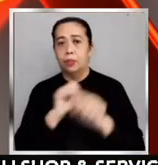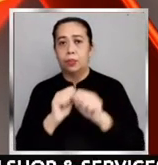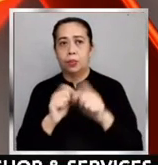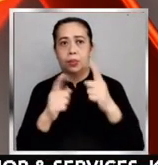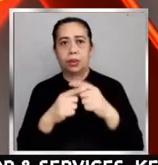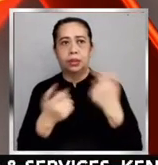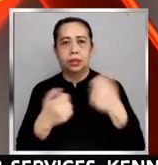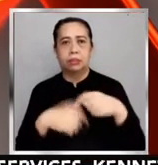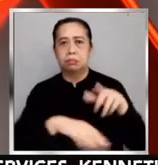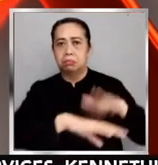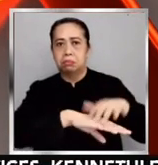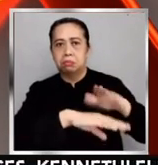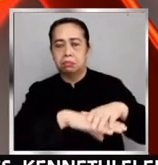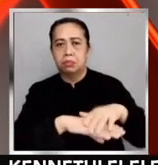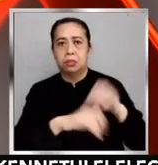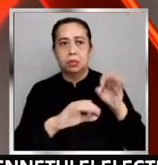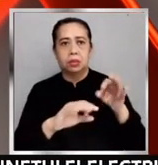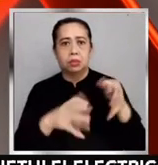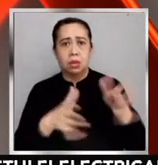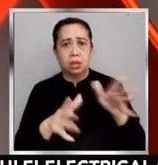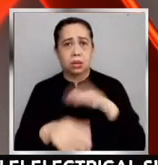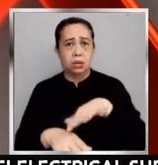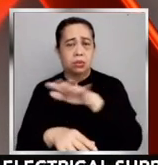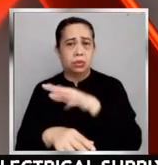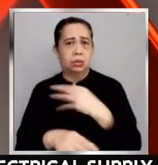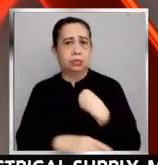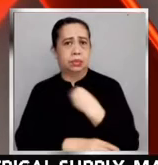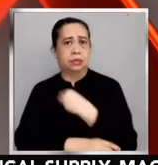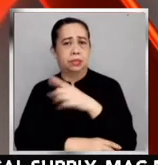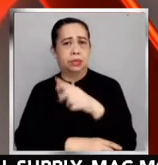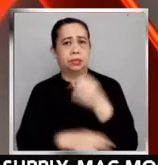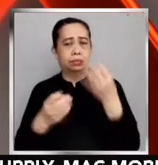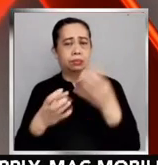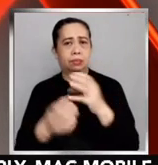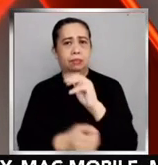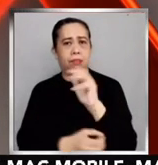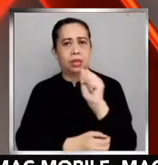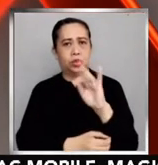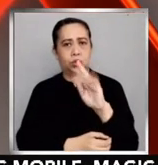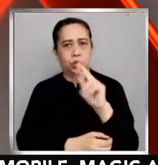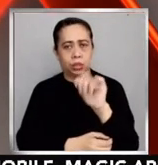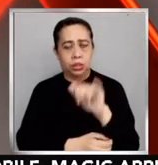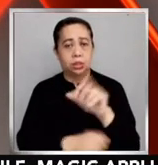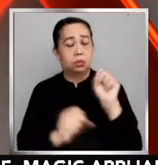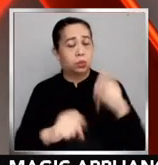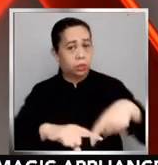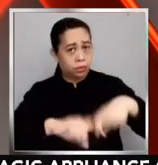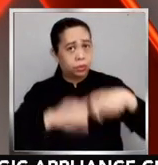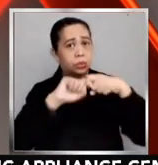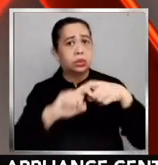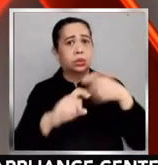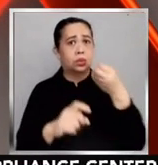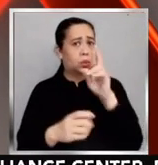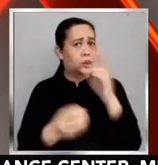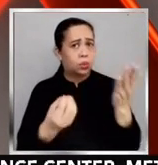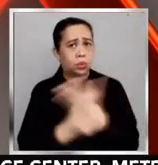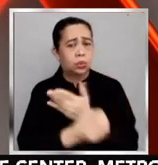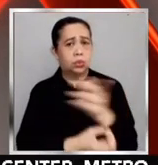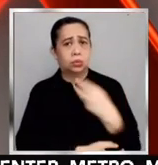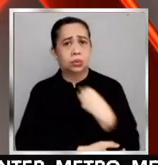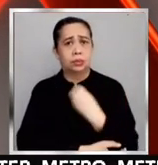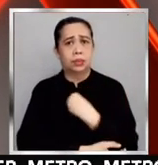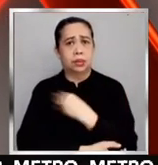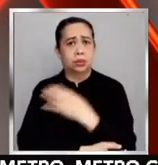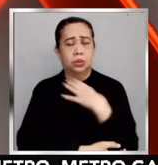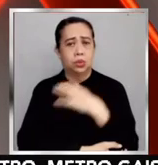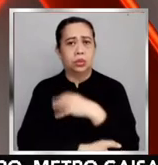reprimand kung papayagan ng majority ng miyembro ng Kamara. Pwede ring masuspende o mapatalsik ang isang miyembro kung papayag ang